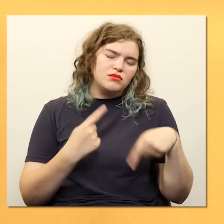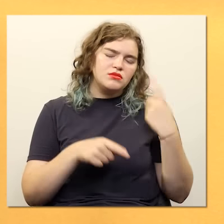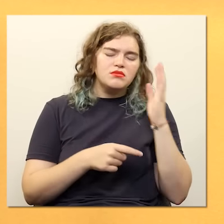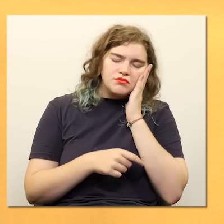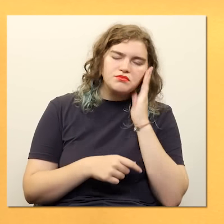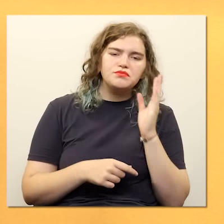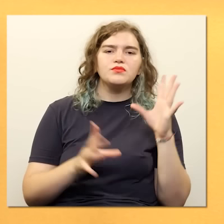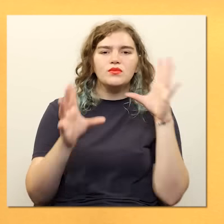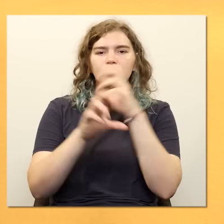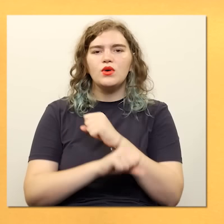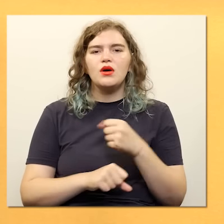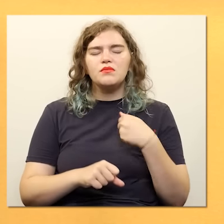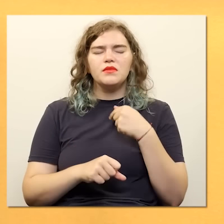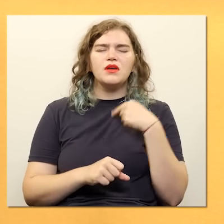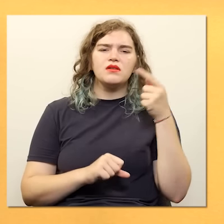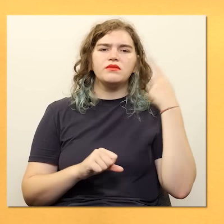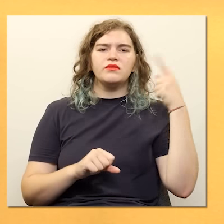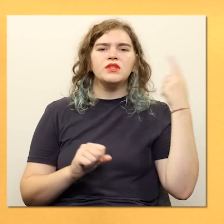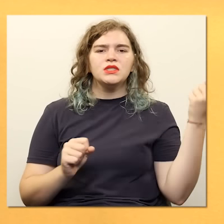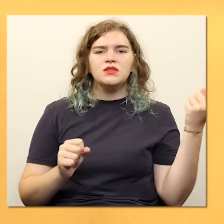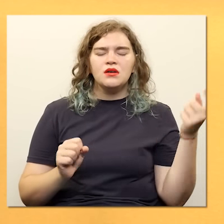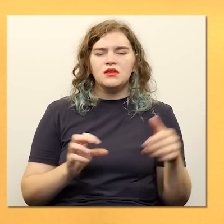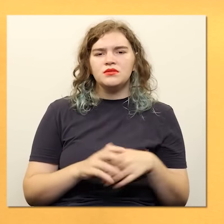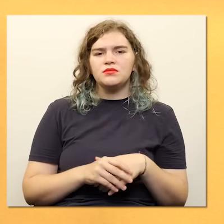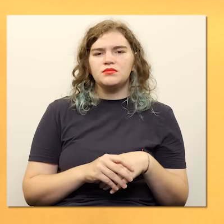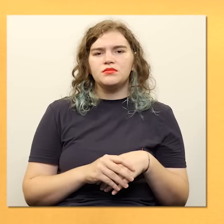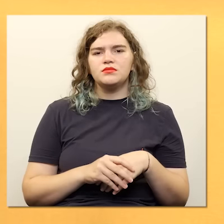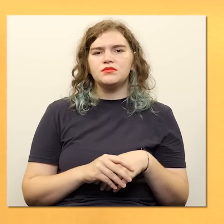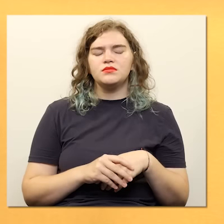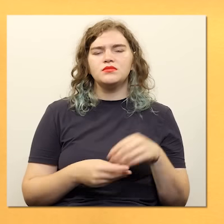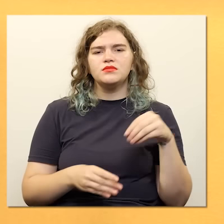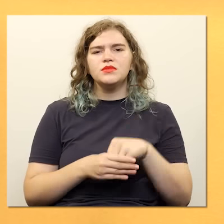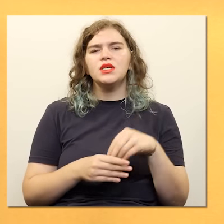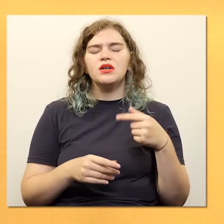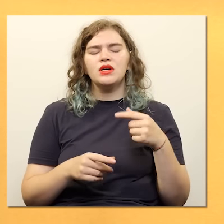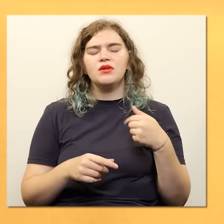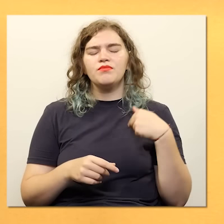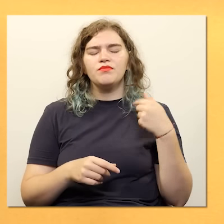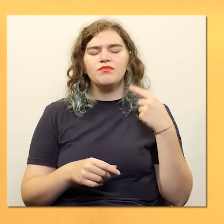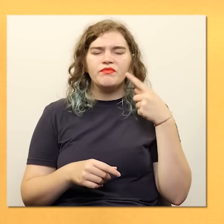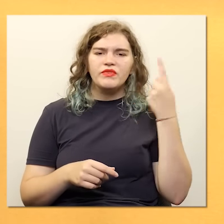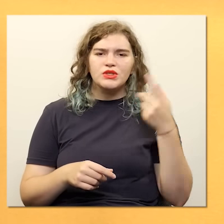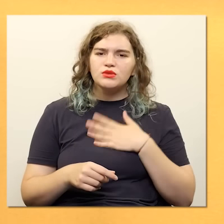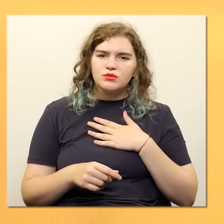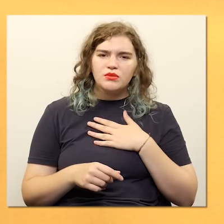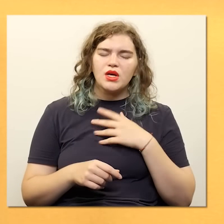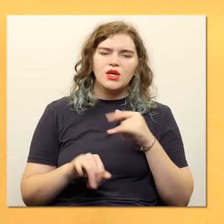în timpul nopții am avut un vis. Și în visul meu se făcea că